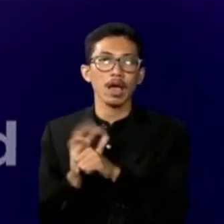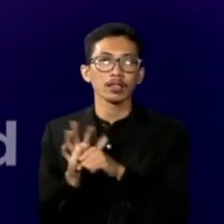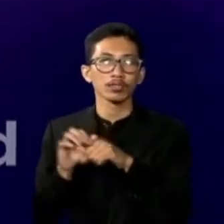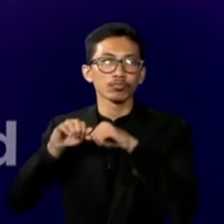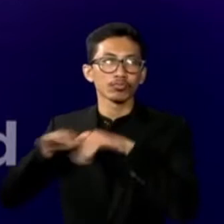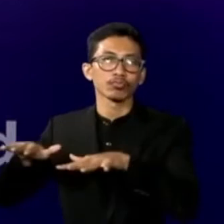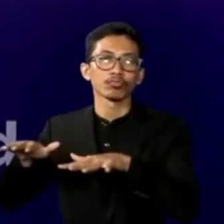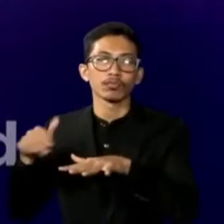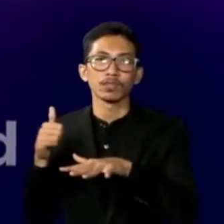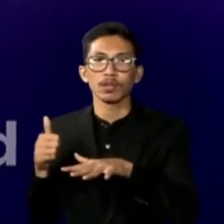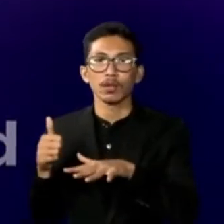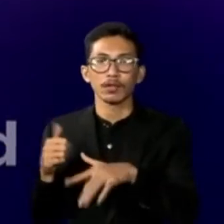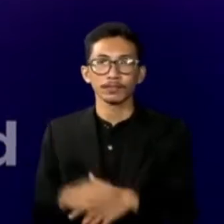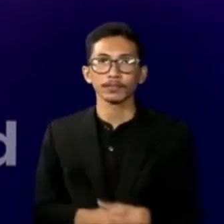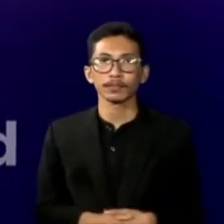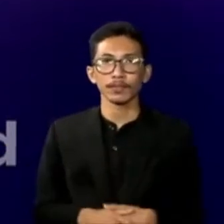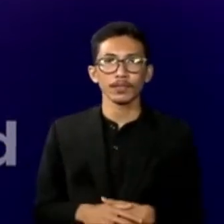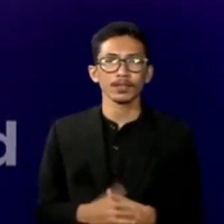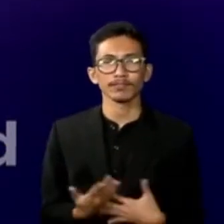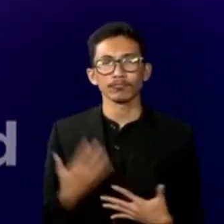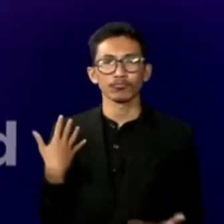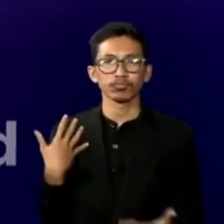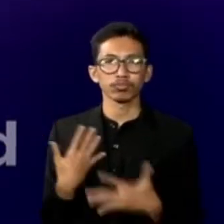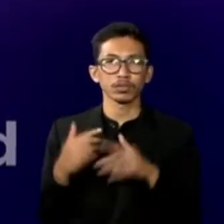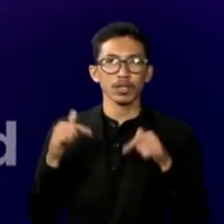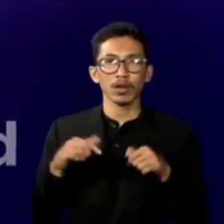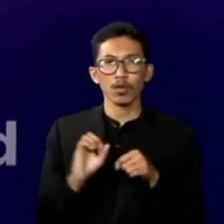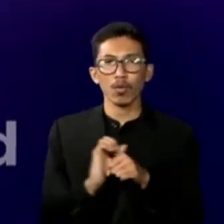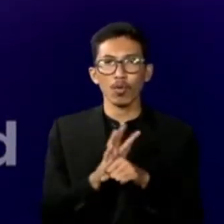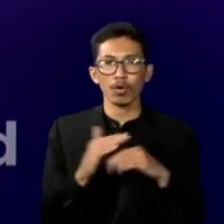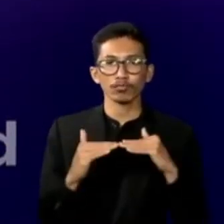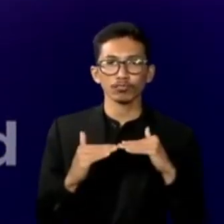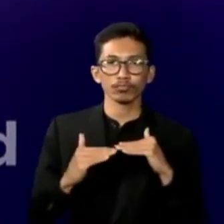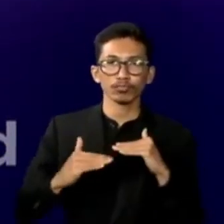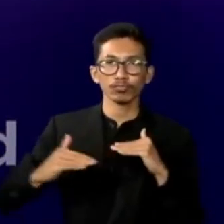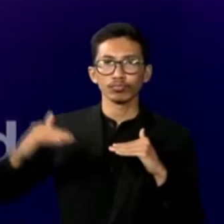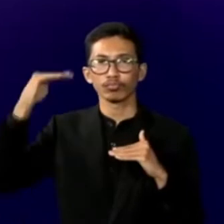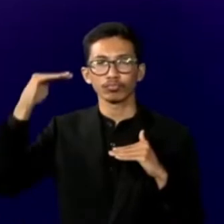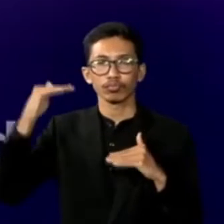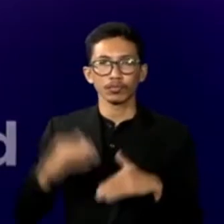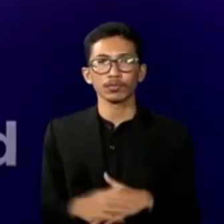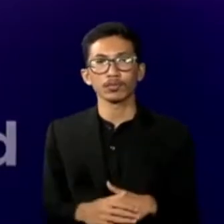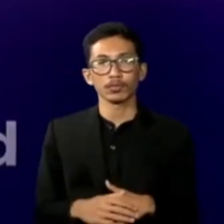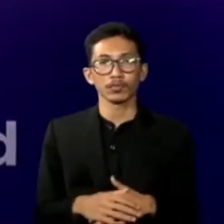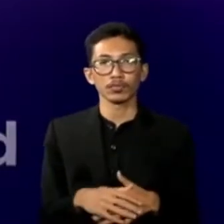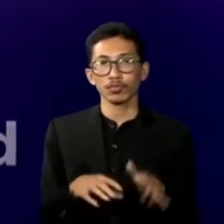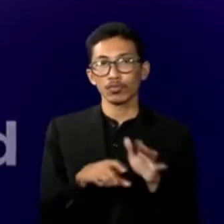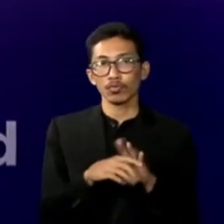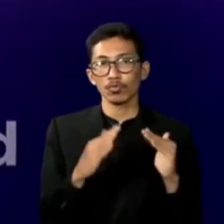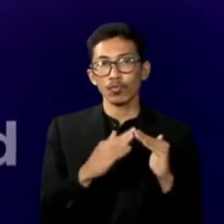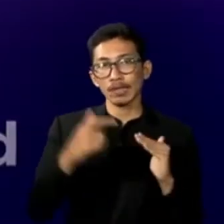saat ini sedang tinggi-tingginya termasuk tempat tidur di rumah sakit itu juga sangat